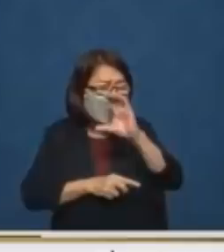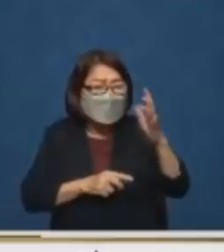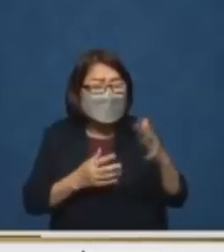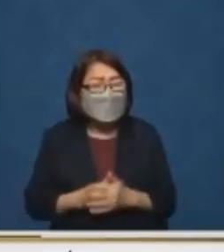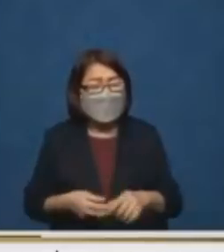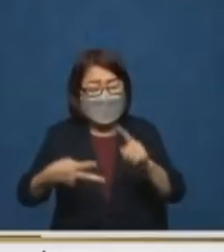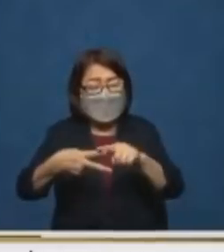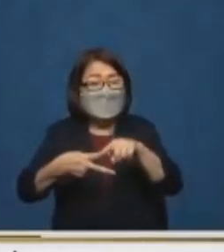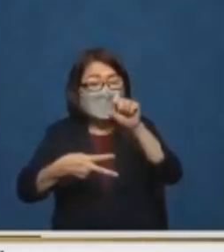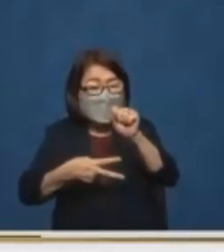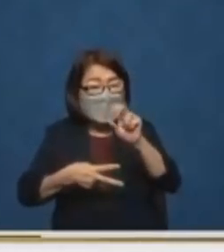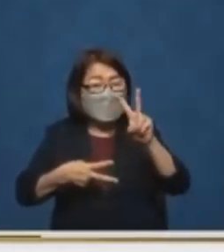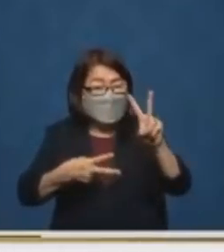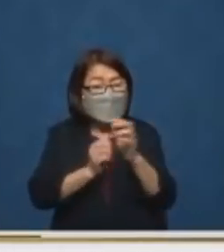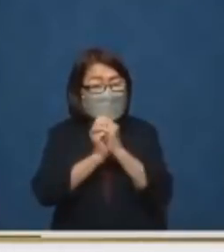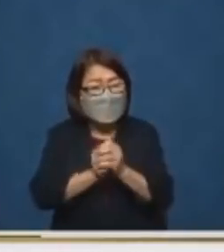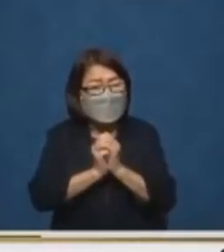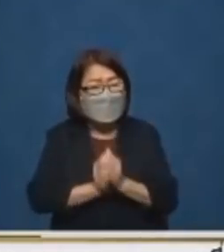ที่ไม่มีประสิทธผลสูงในการ